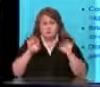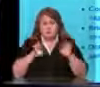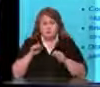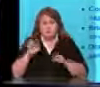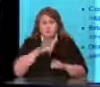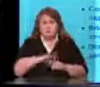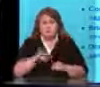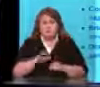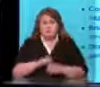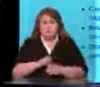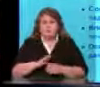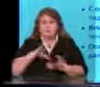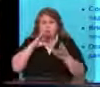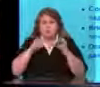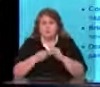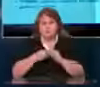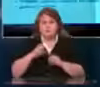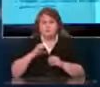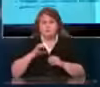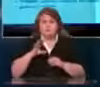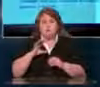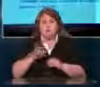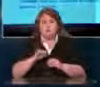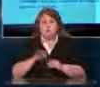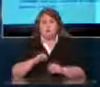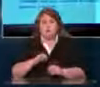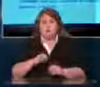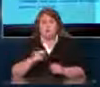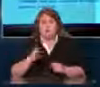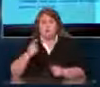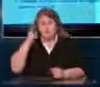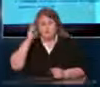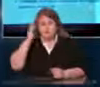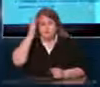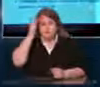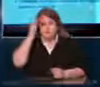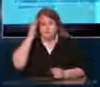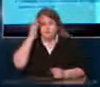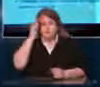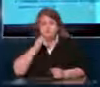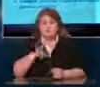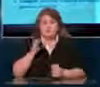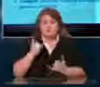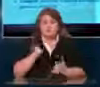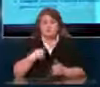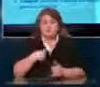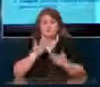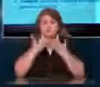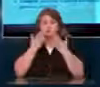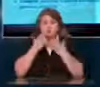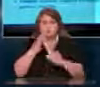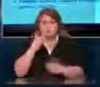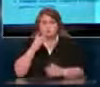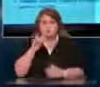их обобщать, синтезировать, критически мыслить. И таким образом, давайте мы сейчас прочитаем одно